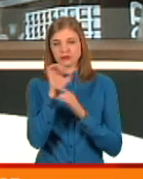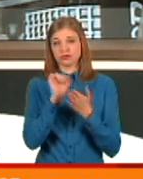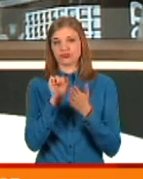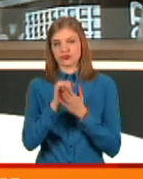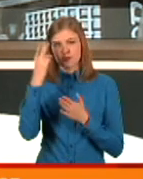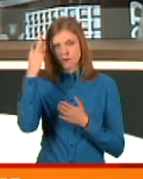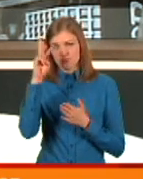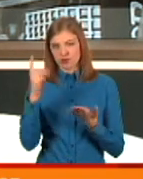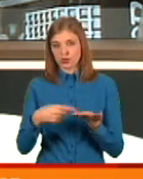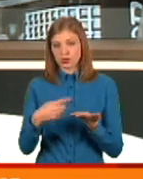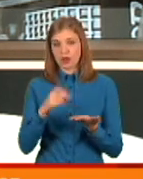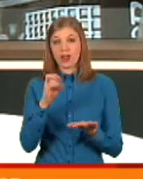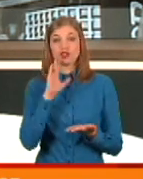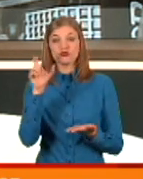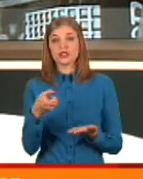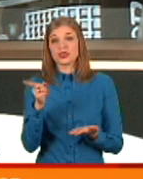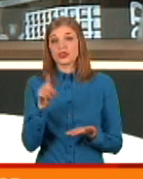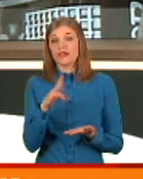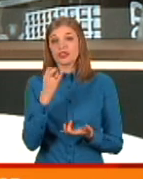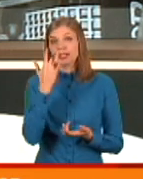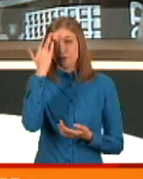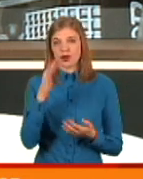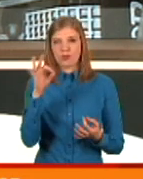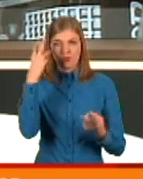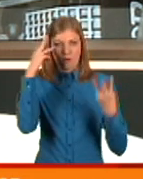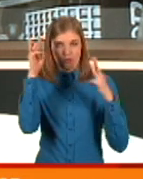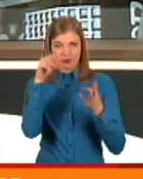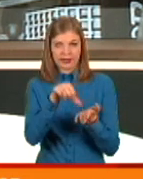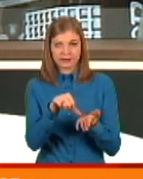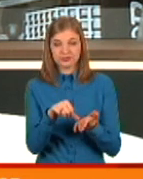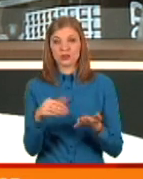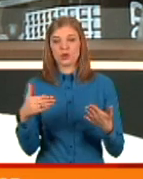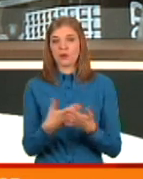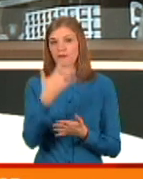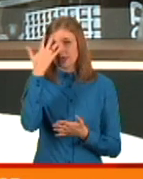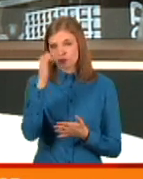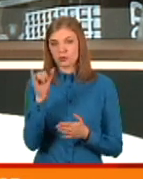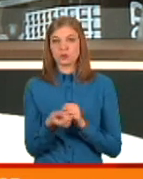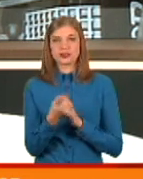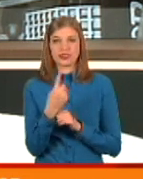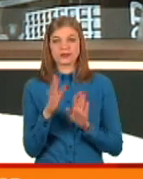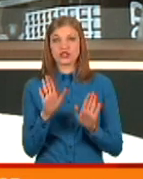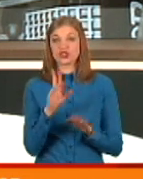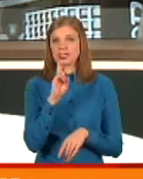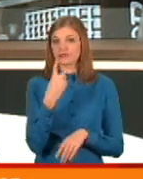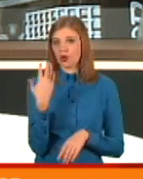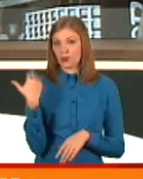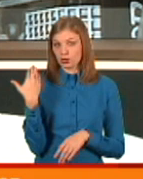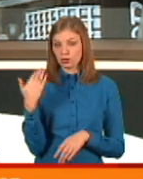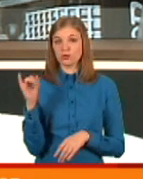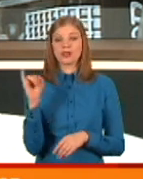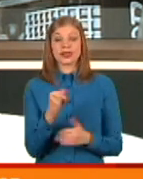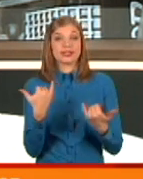у модних журналах, але жінка навіть і не мріяла про модельну кар'єру. Нове захоплення в неї з'явилось лише 2 роки тому,